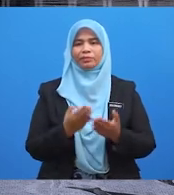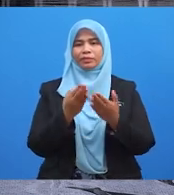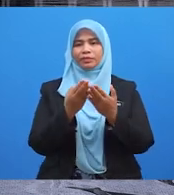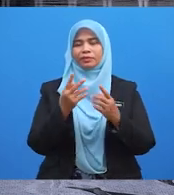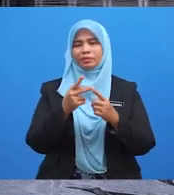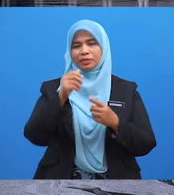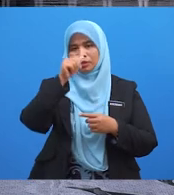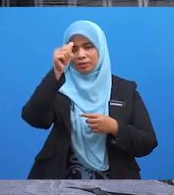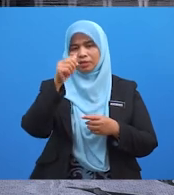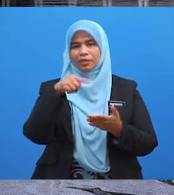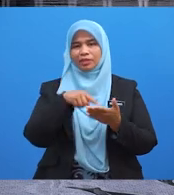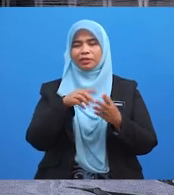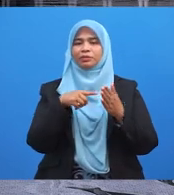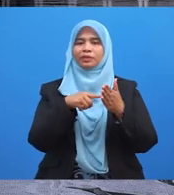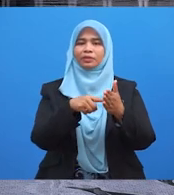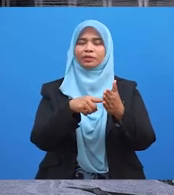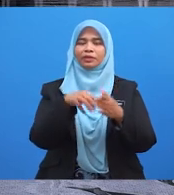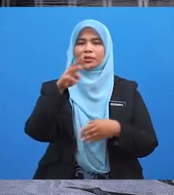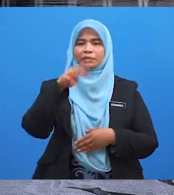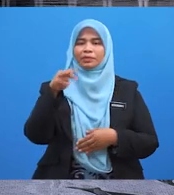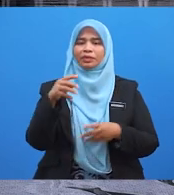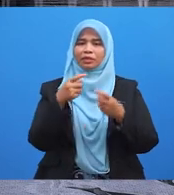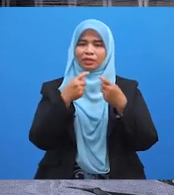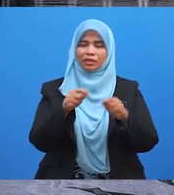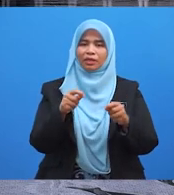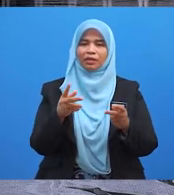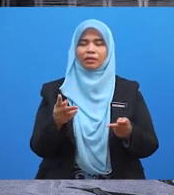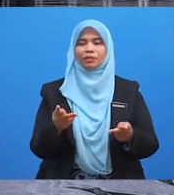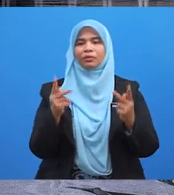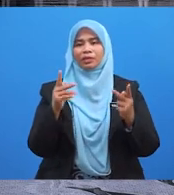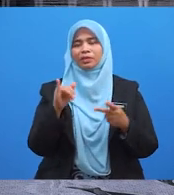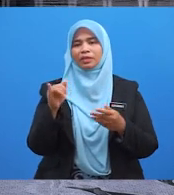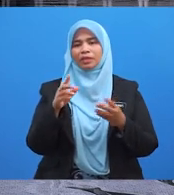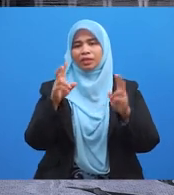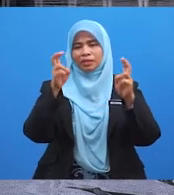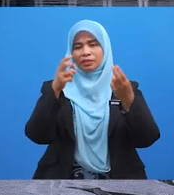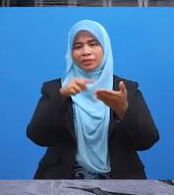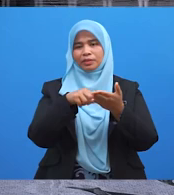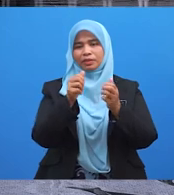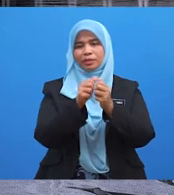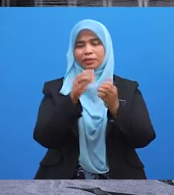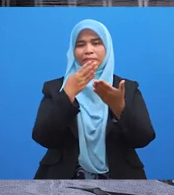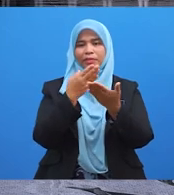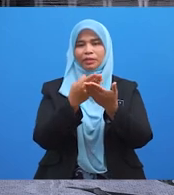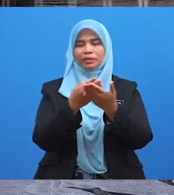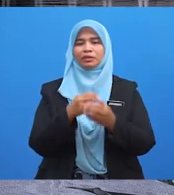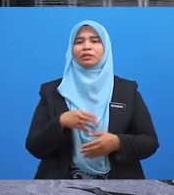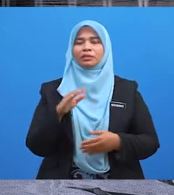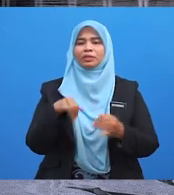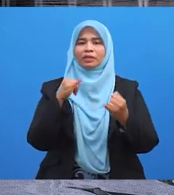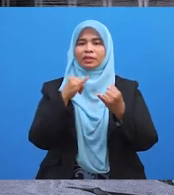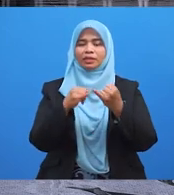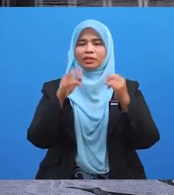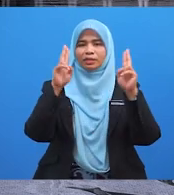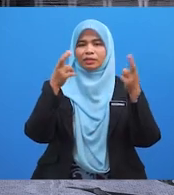Alhamdulillah. Ini menunjukkan murid-murid telah menguasai topik ini dengan baik. Sebelum mengakhiri